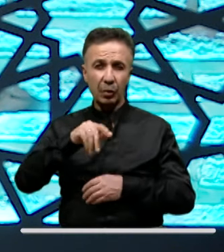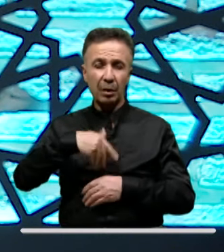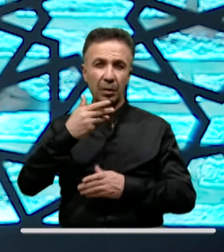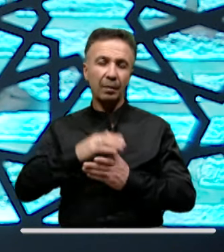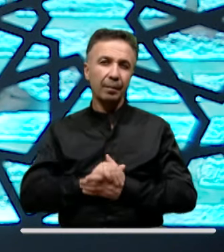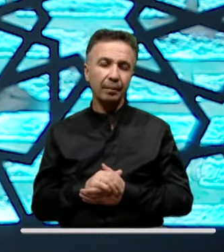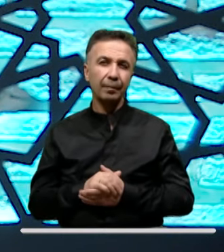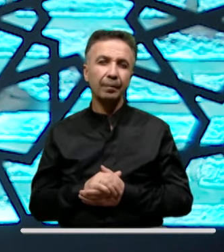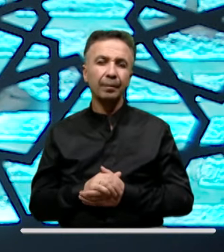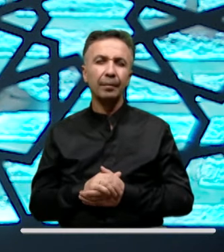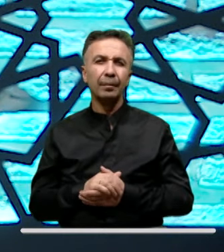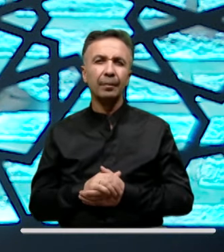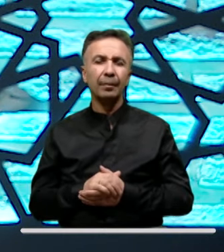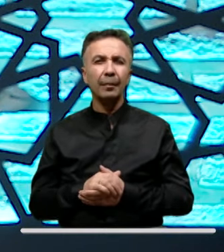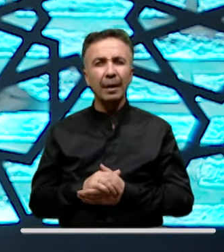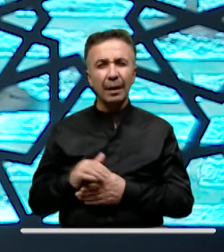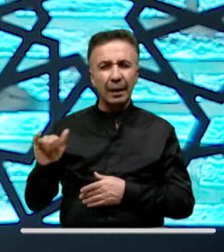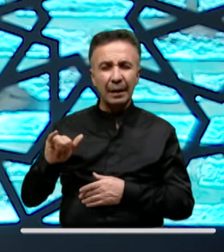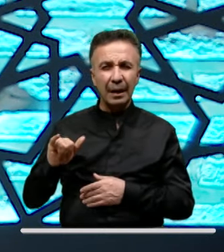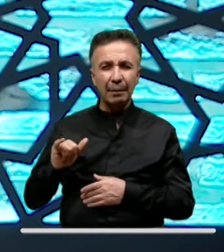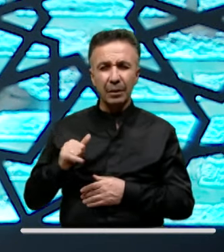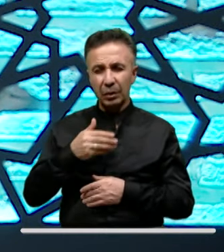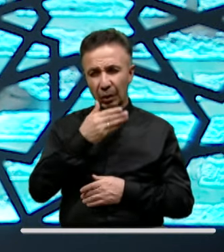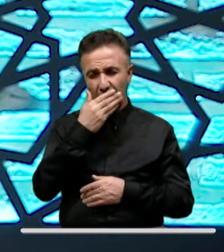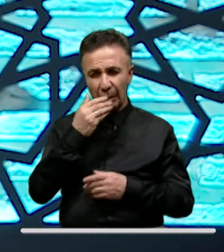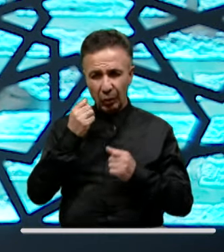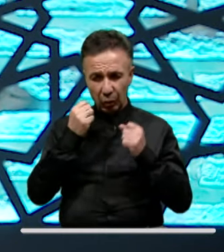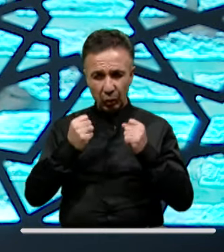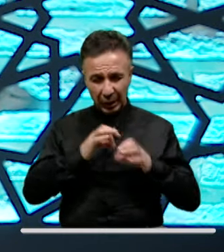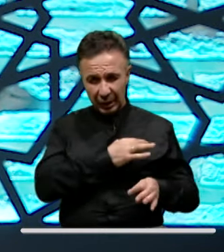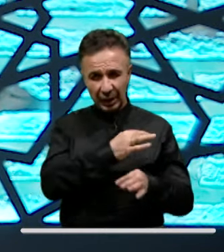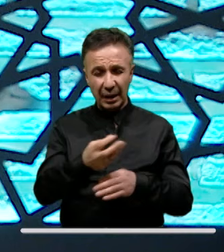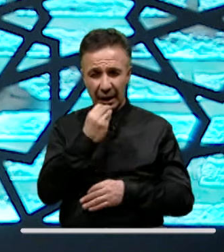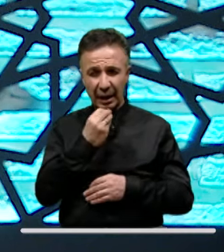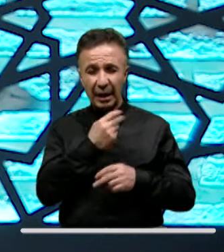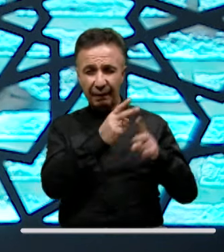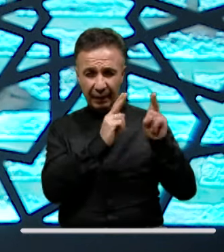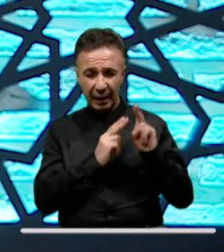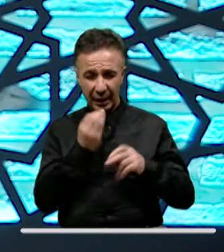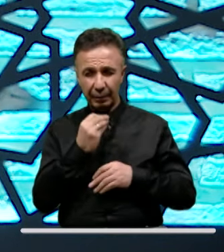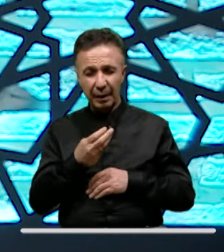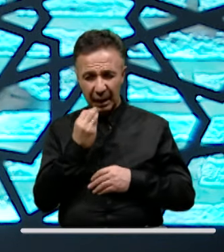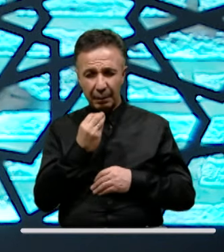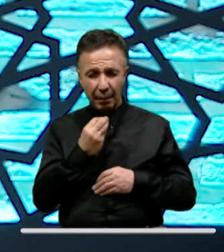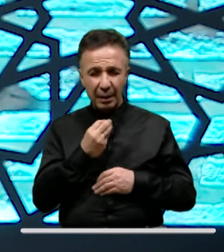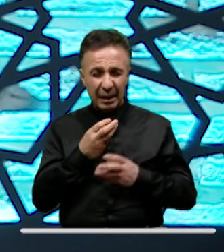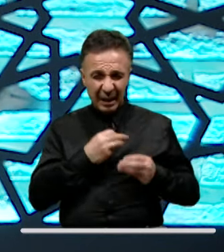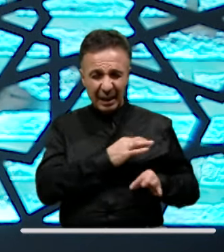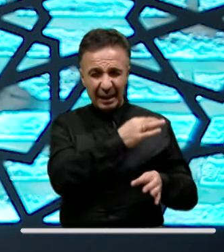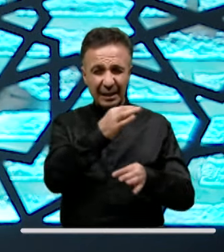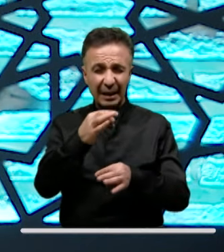sellem buyurdular ki yanınızda oruçlular iftar etsin, yemeğinizi iyiler yesin ve